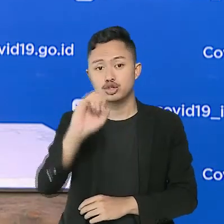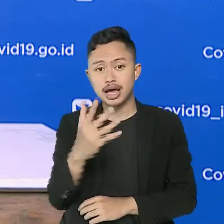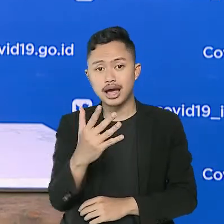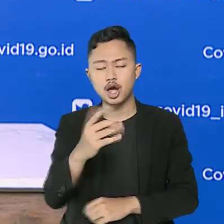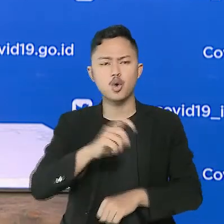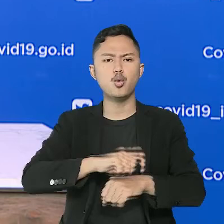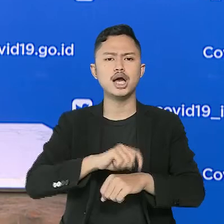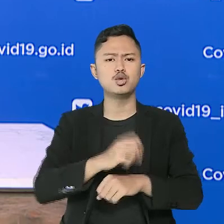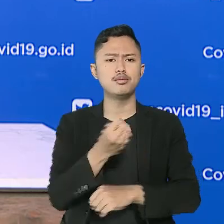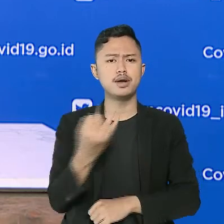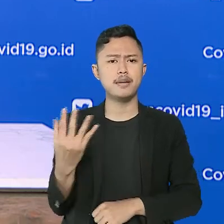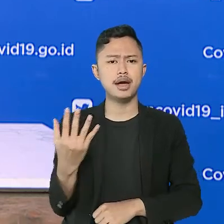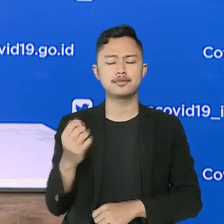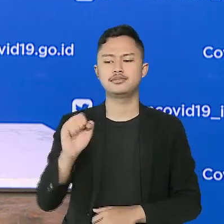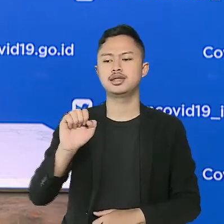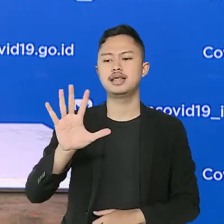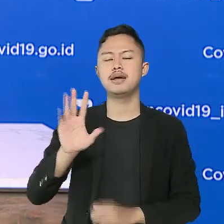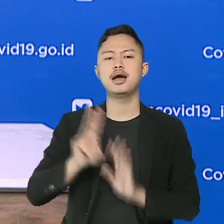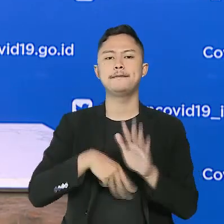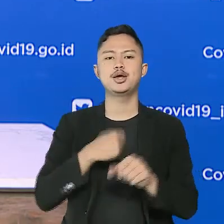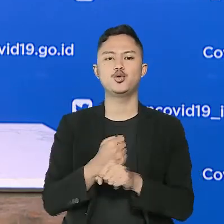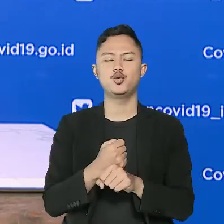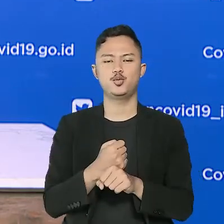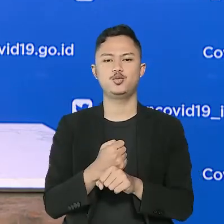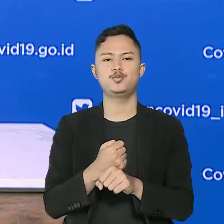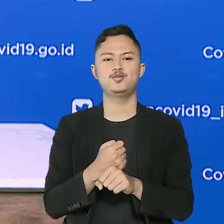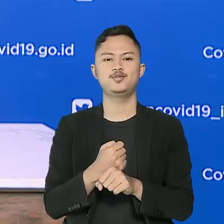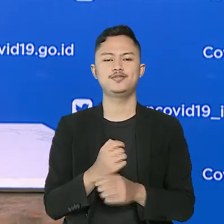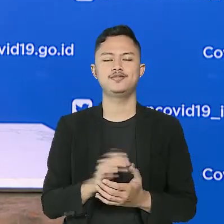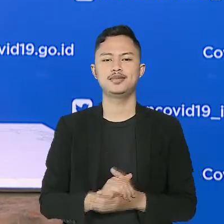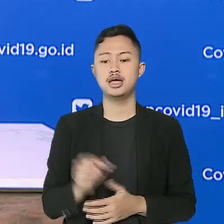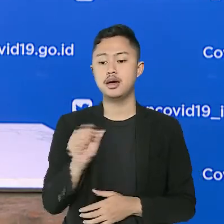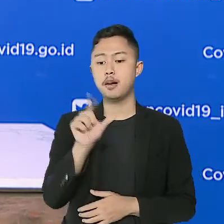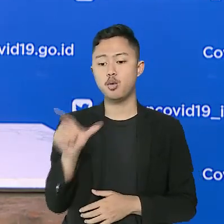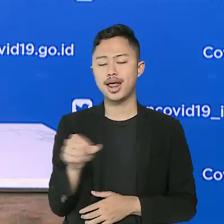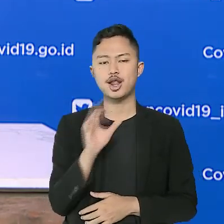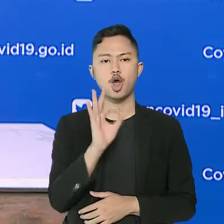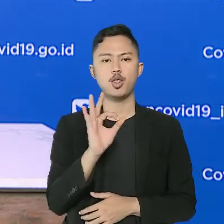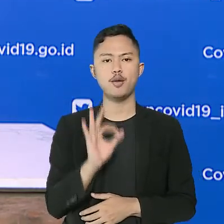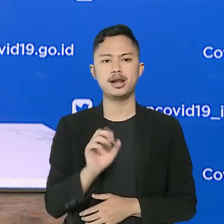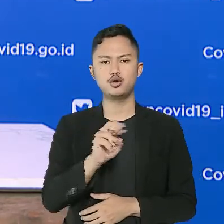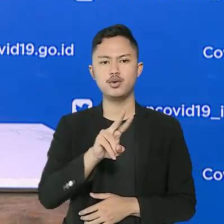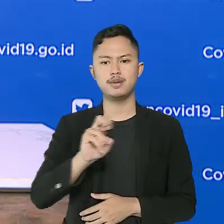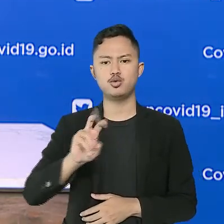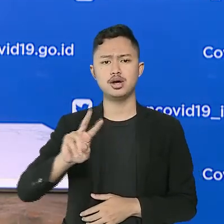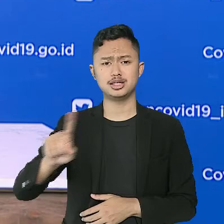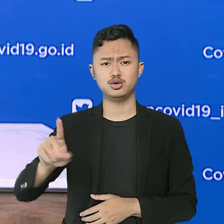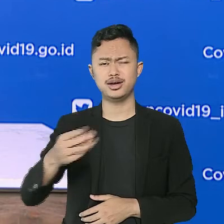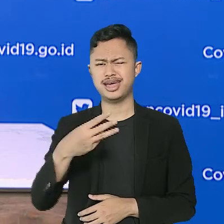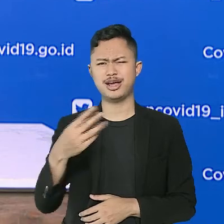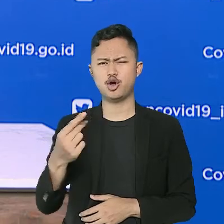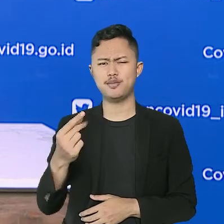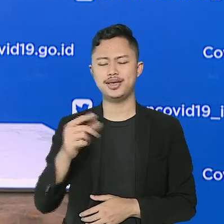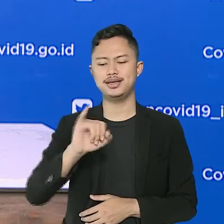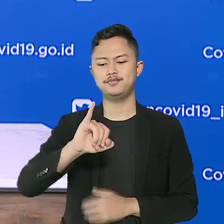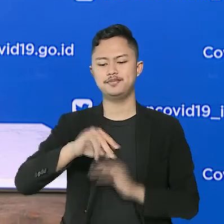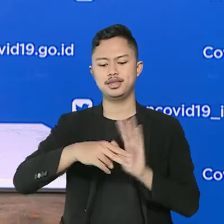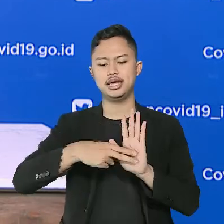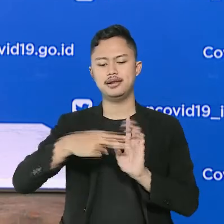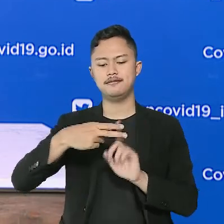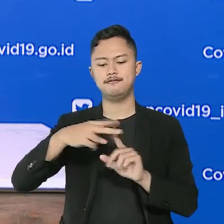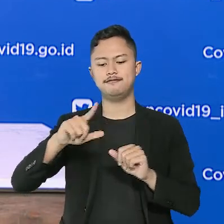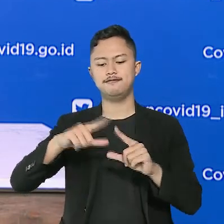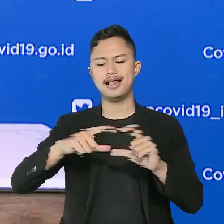minggu. Tingkat inflasi Oktober 2021 tetap terkendali dari aspek ekonomi dan